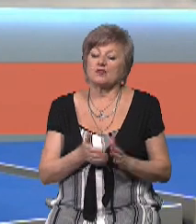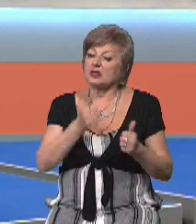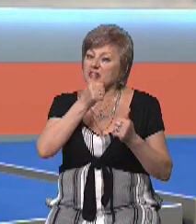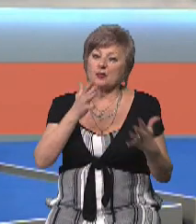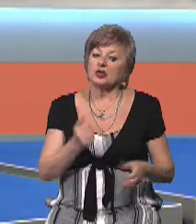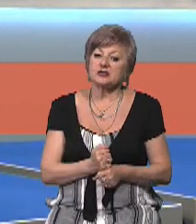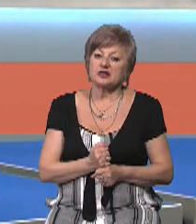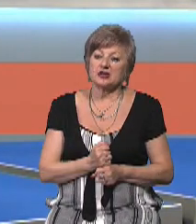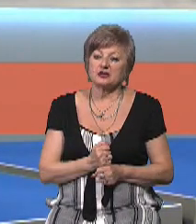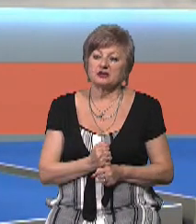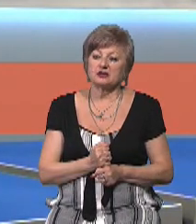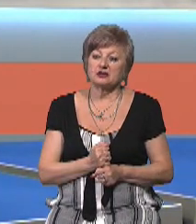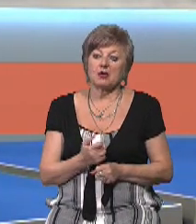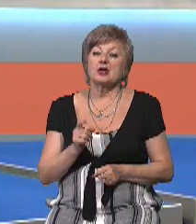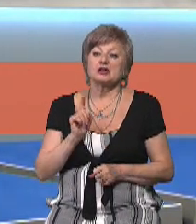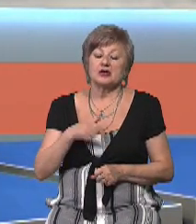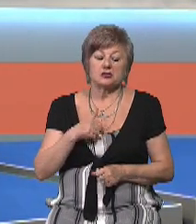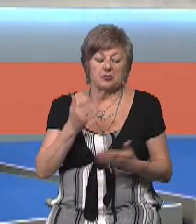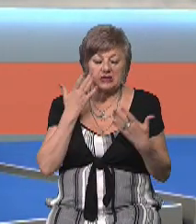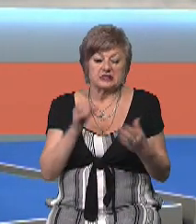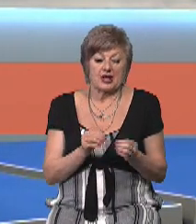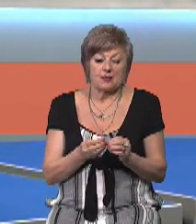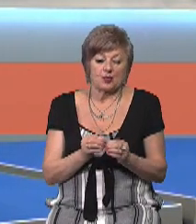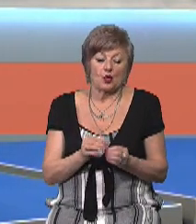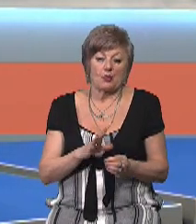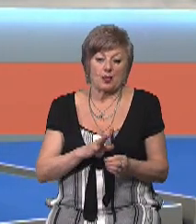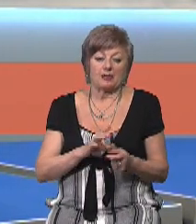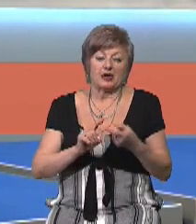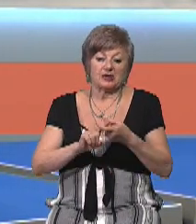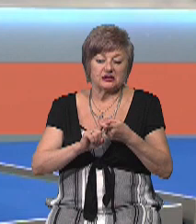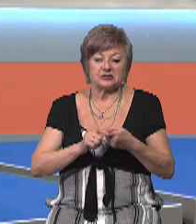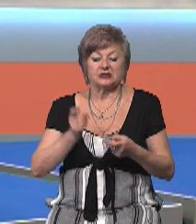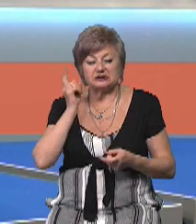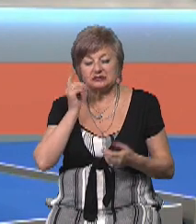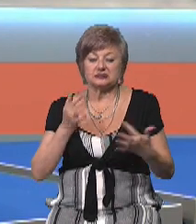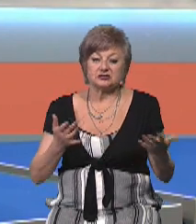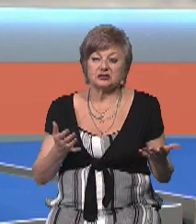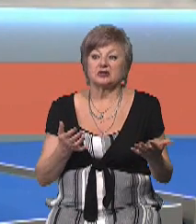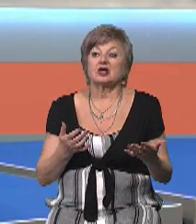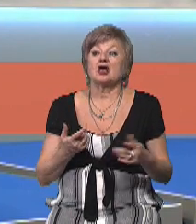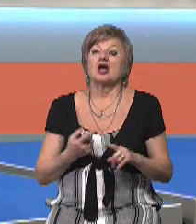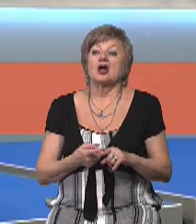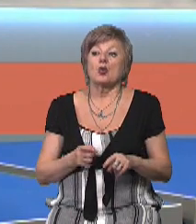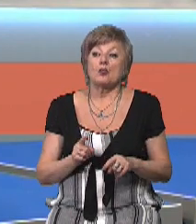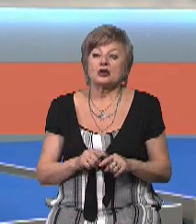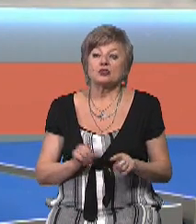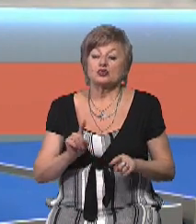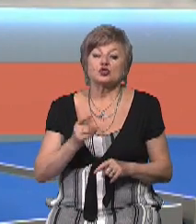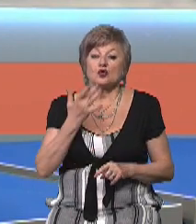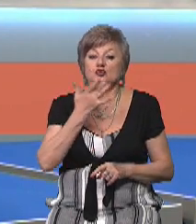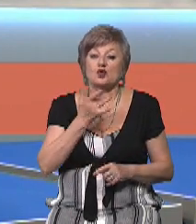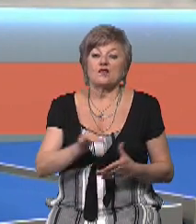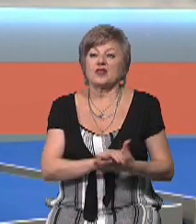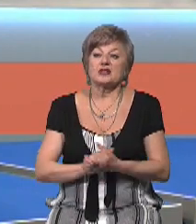Тому що, як ми знаємо, проблеми були із зв'язком, з усім останнім. Ну і плюс аспект те, що в Радянському